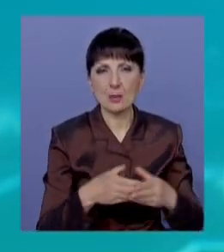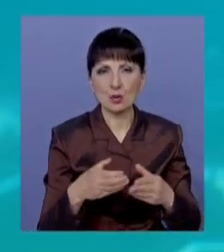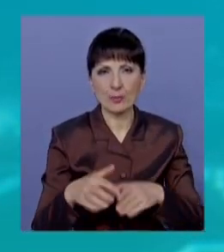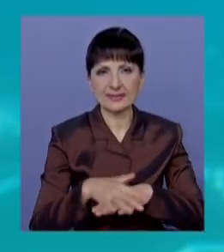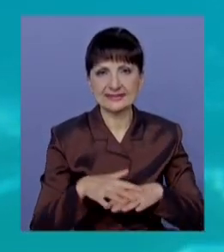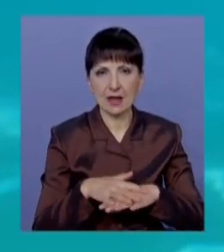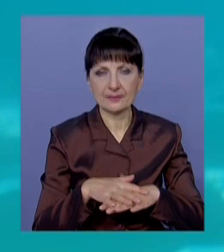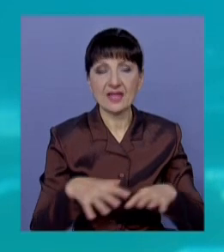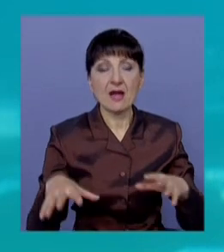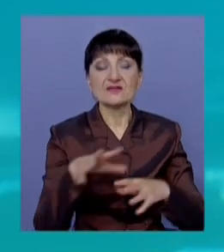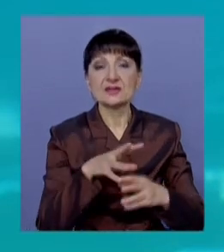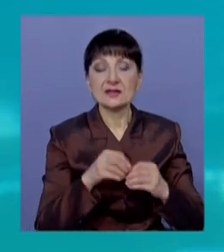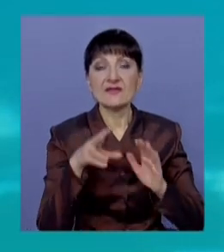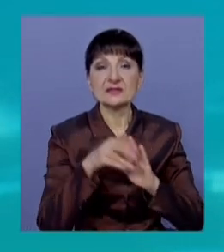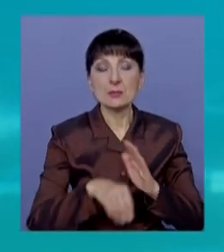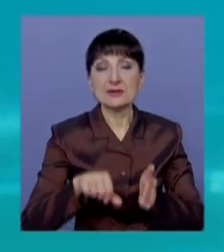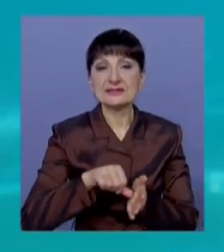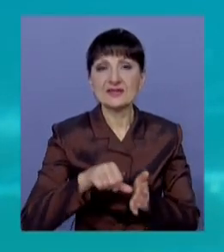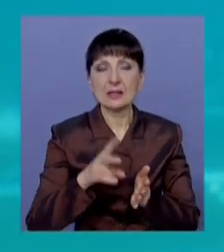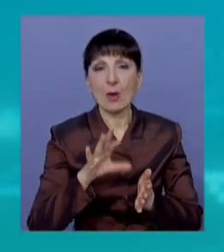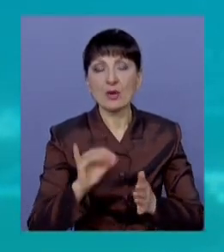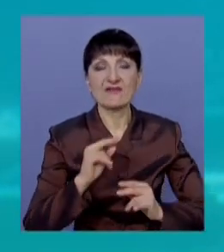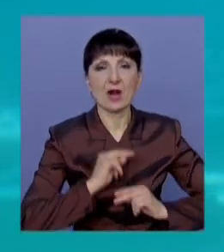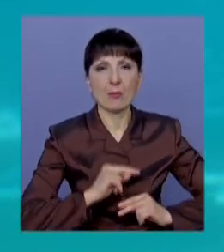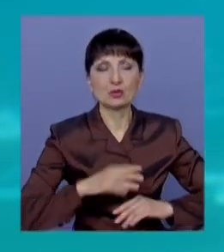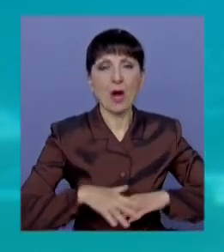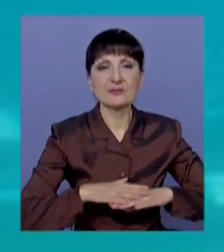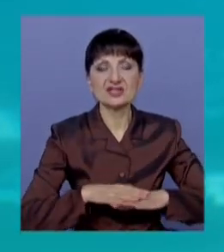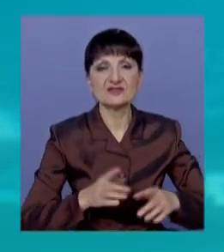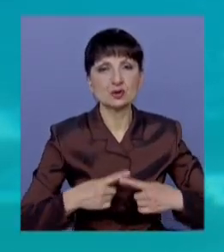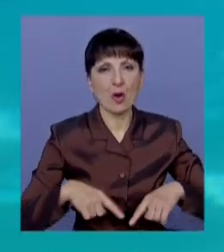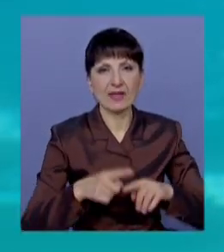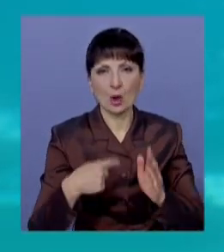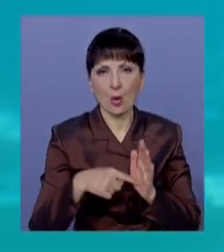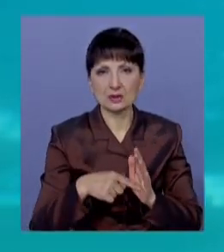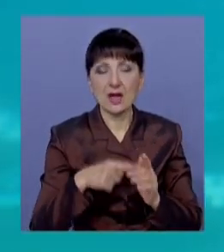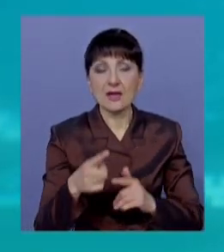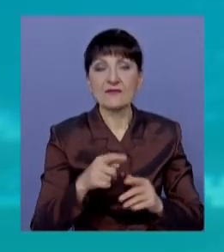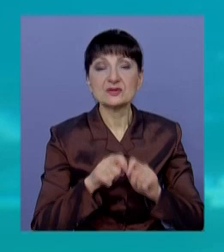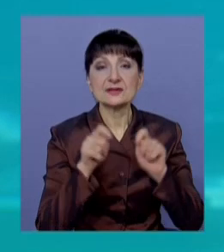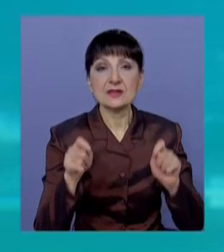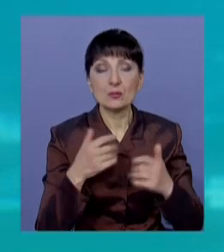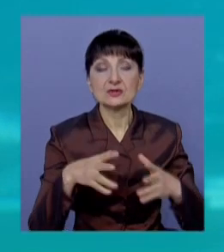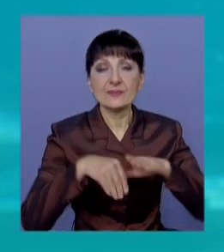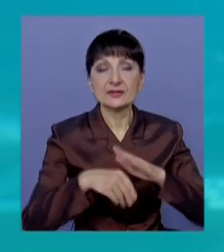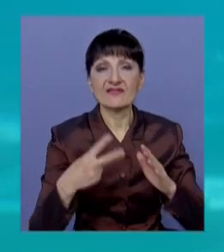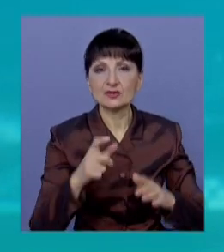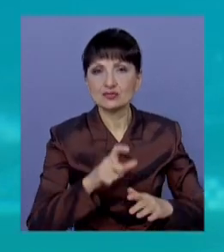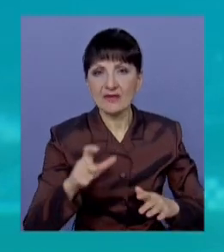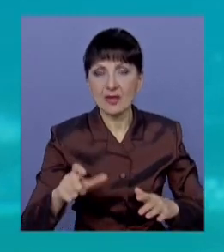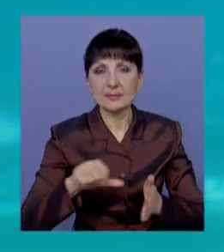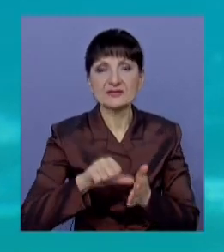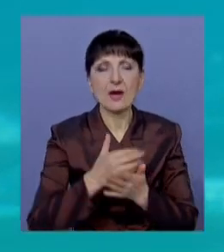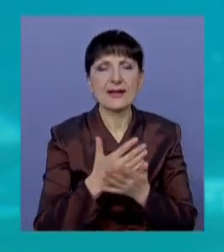населения. Всецело вовлечены представители НПО и в работу общественного совета города. В его составе работает 20 человек,